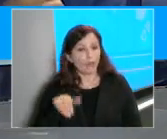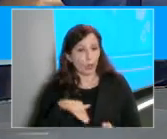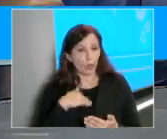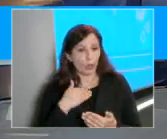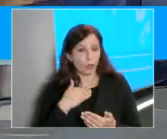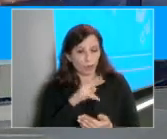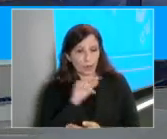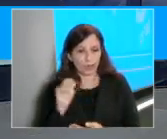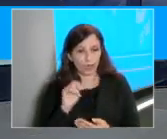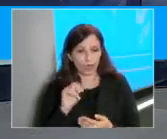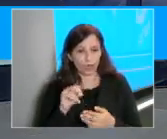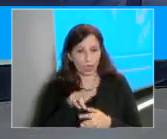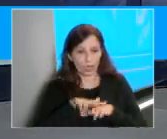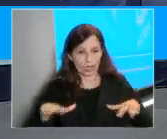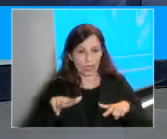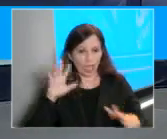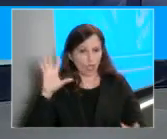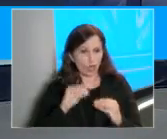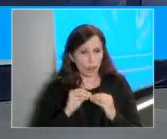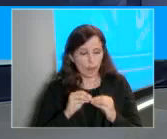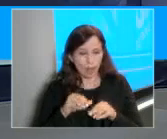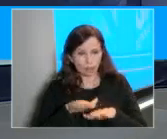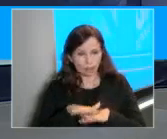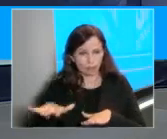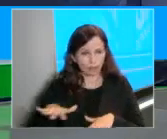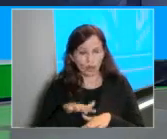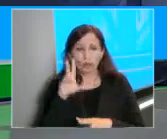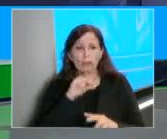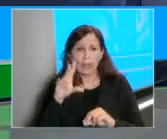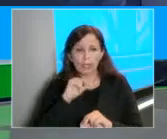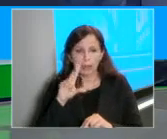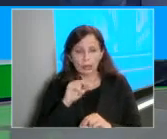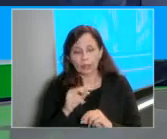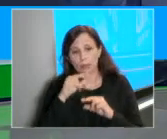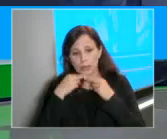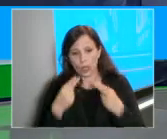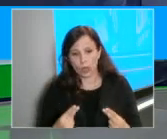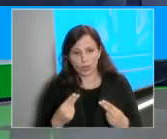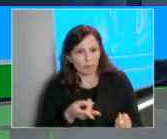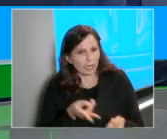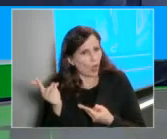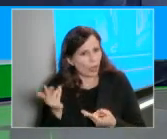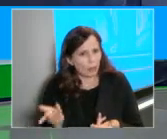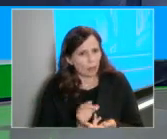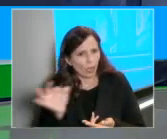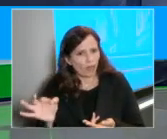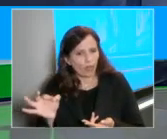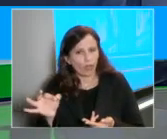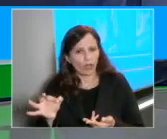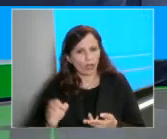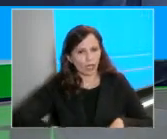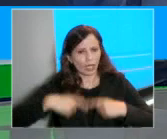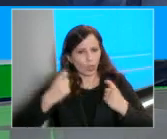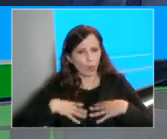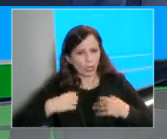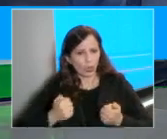עשה שום דבר בפועל. זאת אומרת, הוא רק מדבר ומדבר ולא מביא לשום פתרון. לא שלי זה חשוב, אבל אם דיברת על בתי חולים, מצב הפריפריה, מערכת החינוך